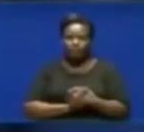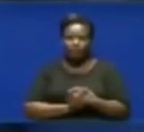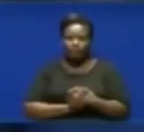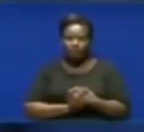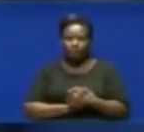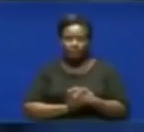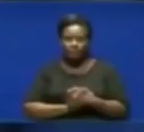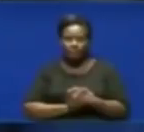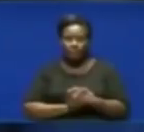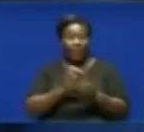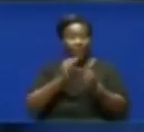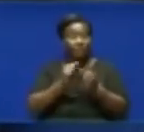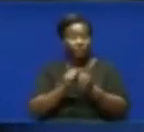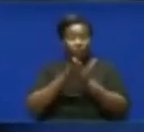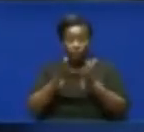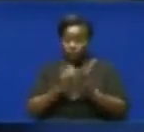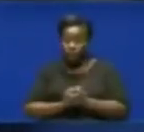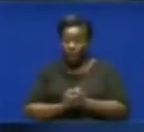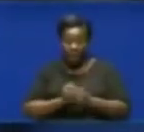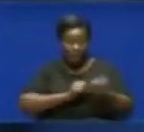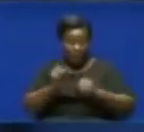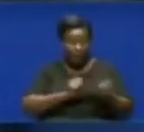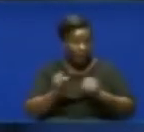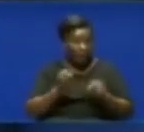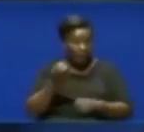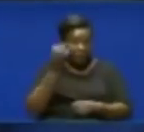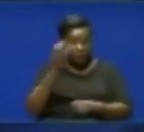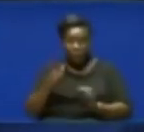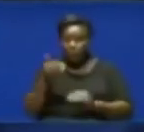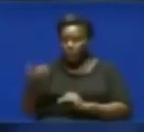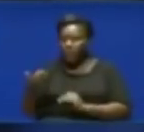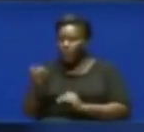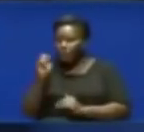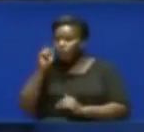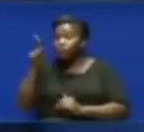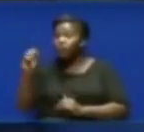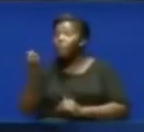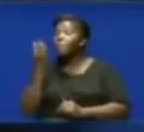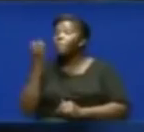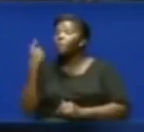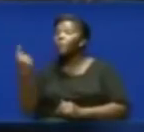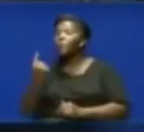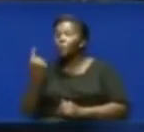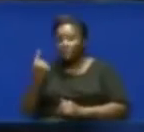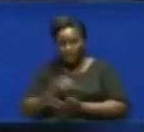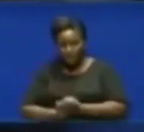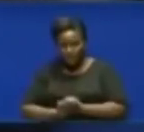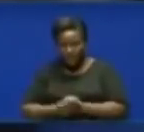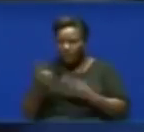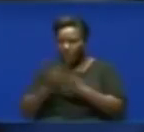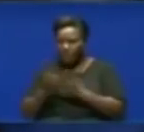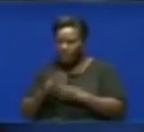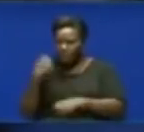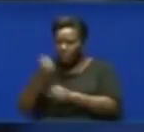corona ni mara baada ya mgonjwa kutambulika rasmi kwa vifaa vya maabara, sasa ni kuangalia ule mtandao mzima